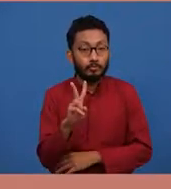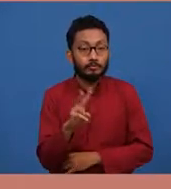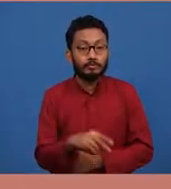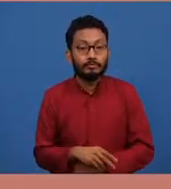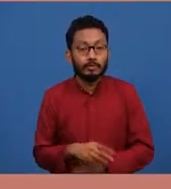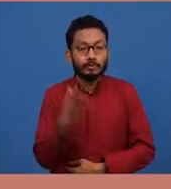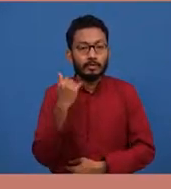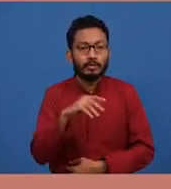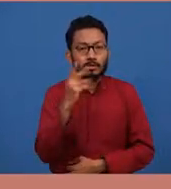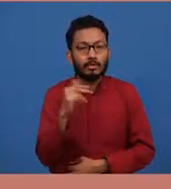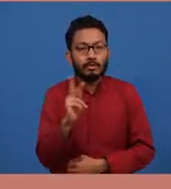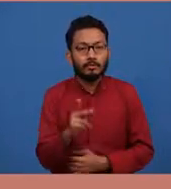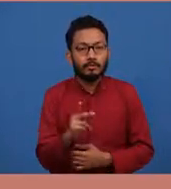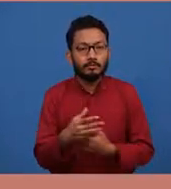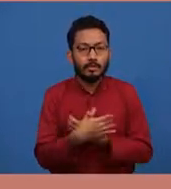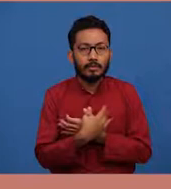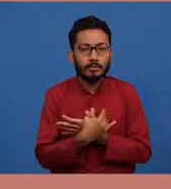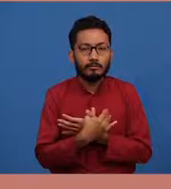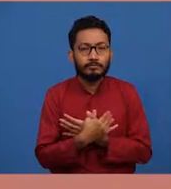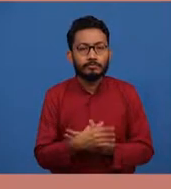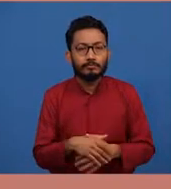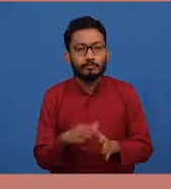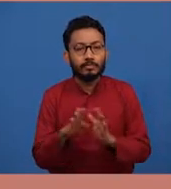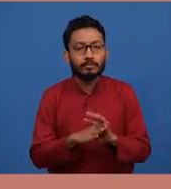mengapakah Rama-Rama bersedih?